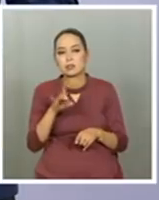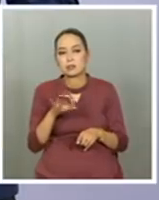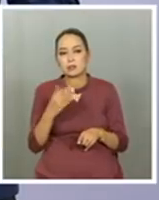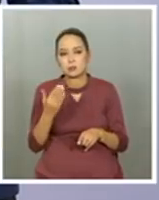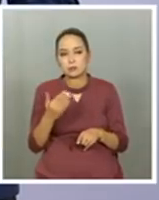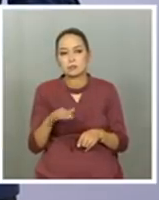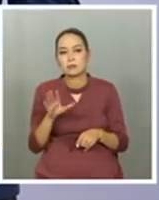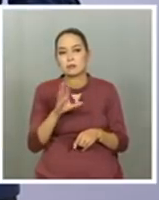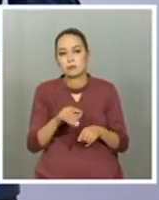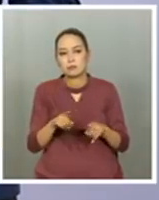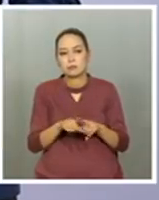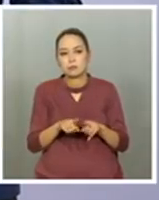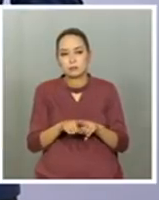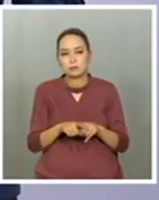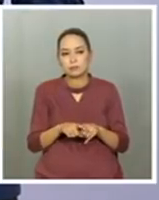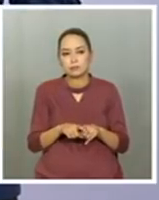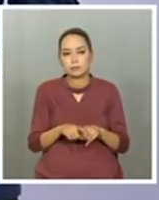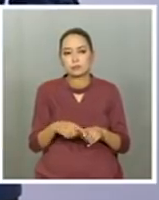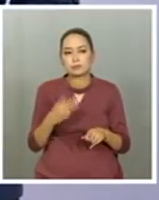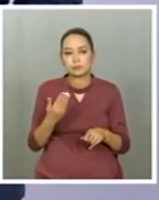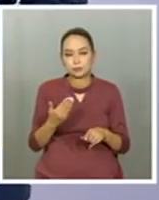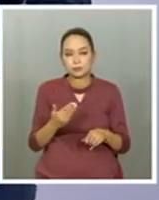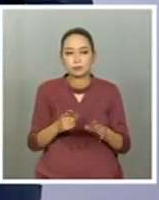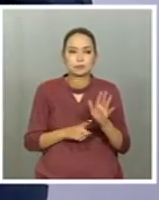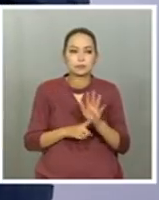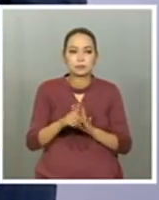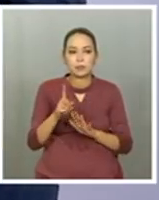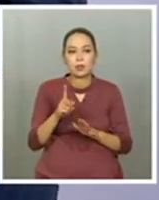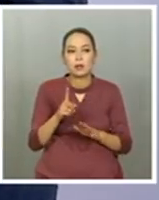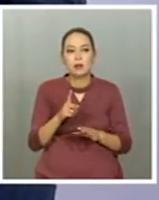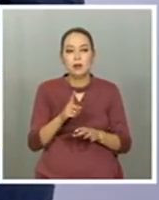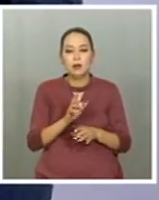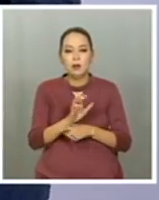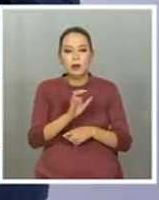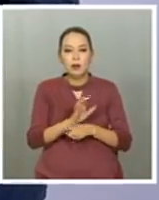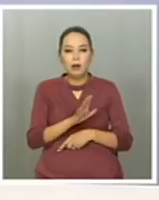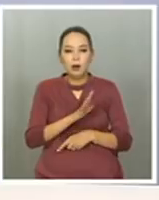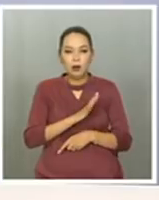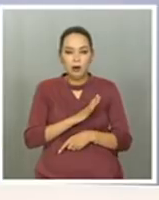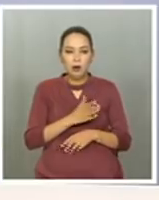жетуге белгілі бір әсерін тигізген еді.